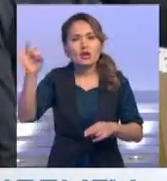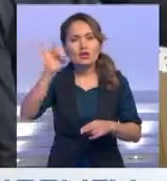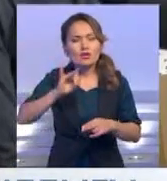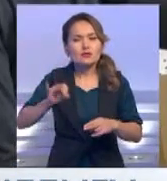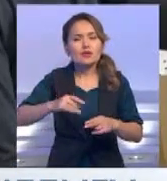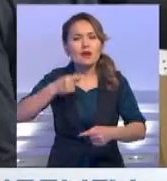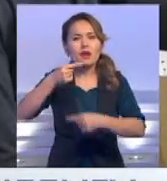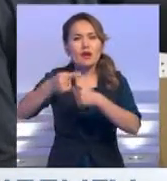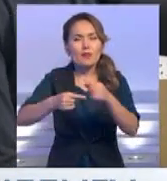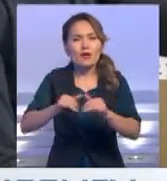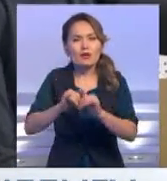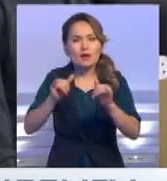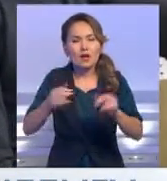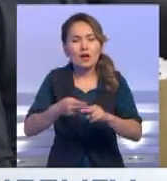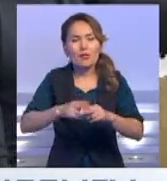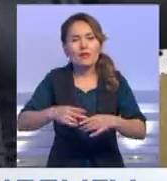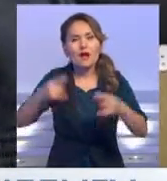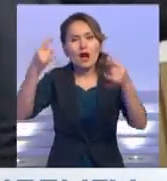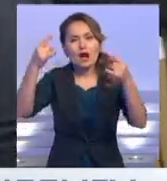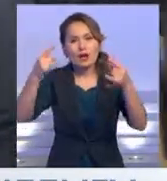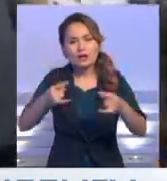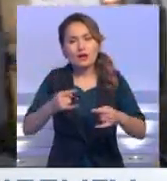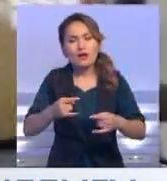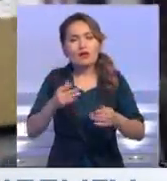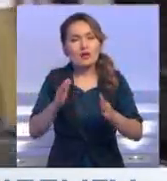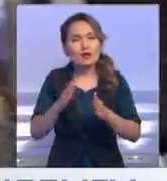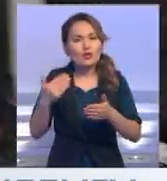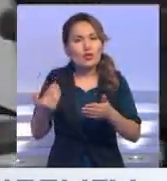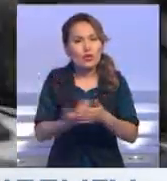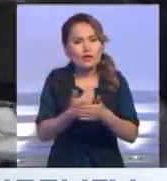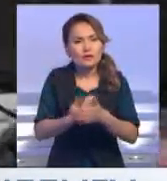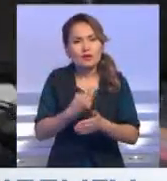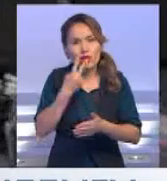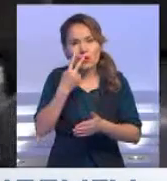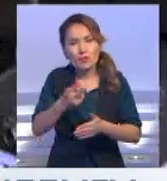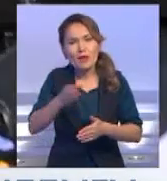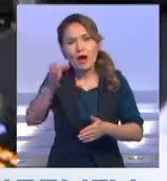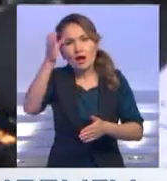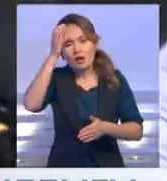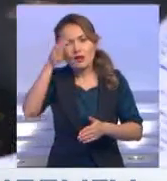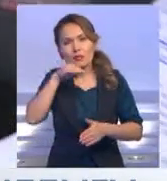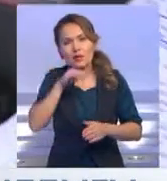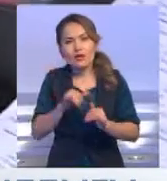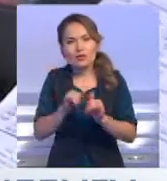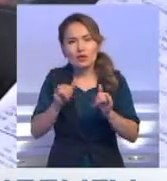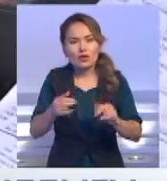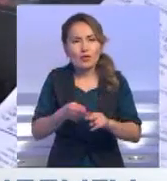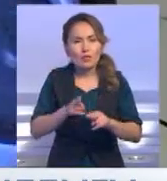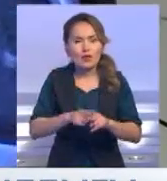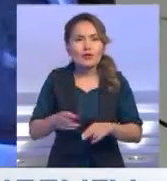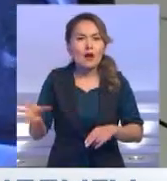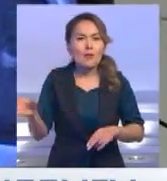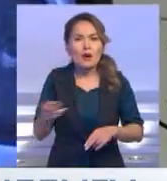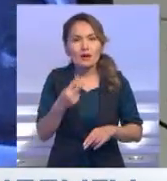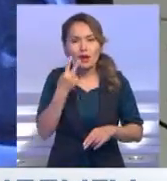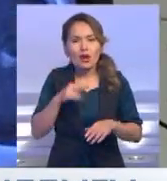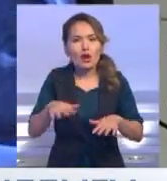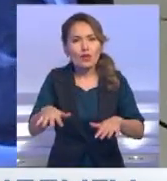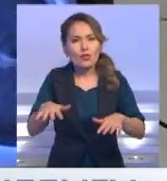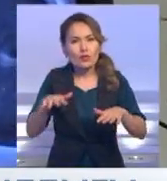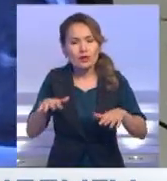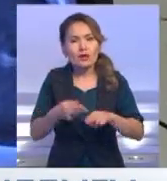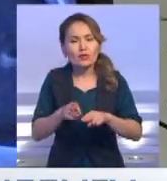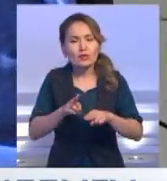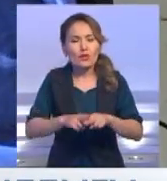Телевизиямен бірге жұрттың үйіне ғылым, мәдениет пен ақпарат келді. Сол себепті іргесін салған телешебер шеберлер өздерін көрерменге күлі жаханда